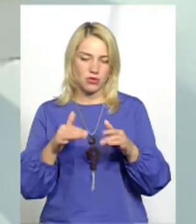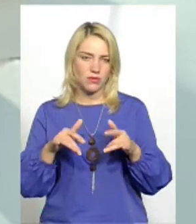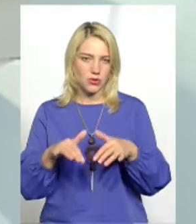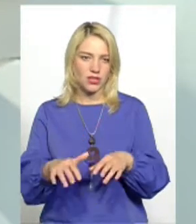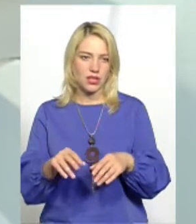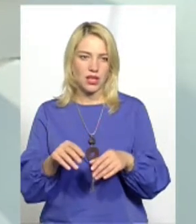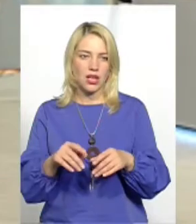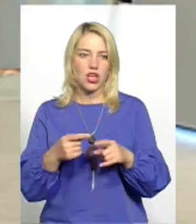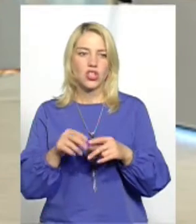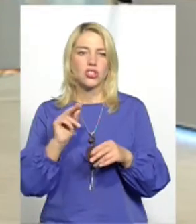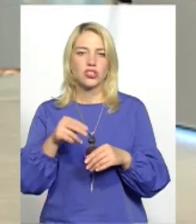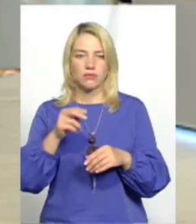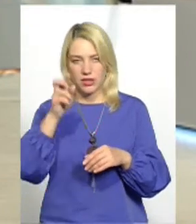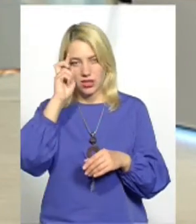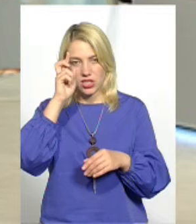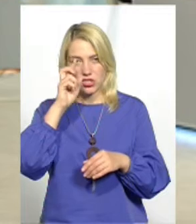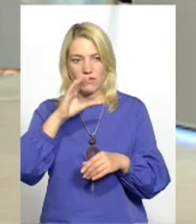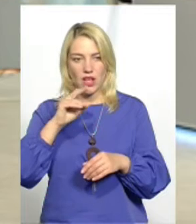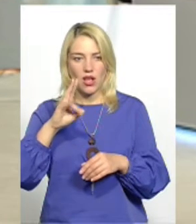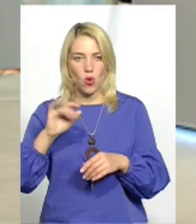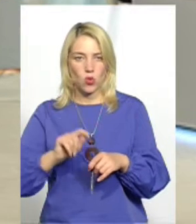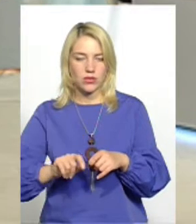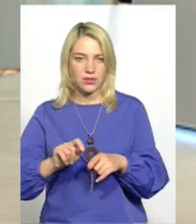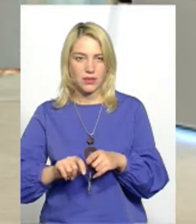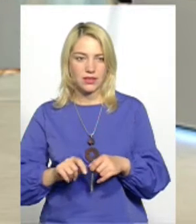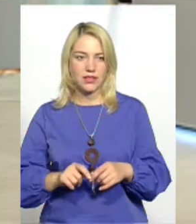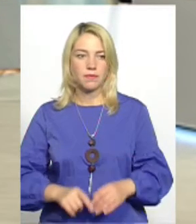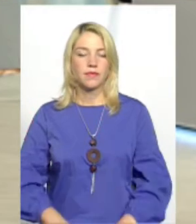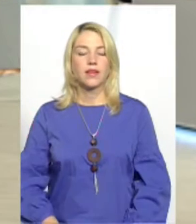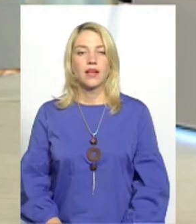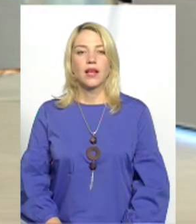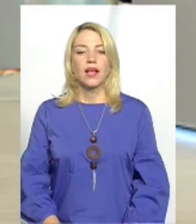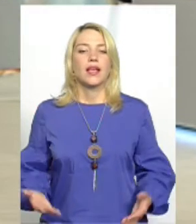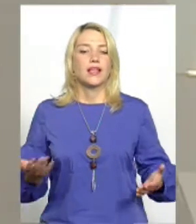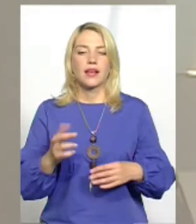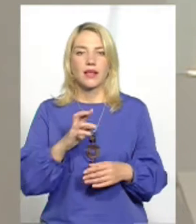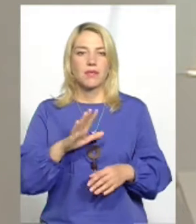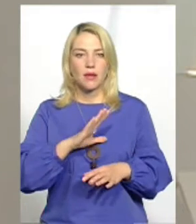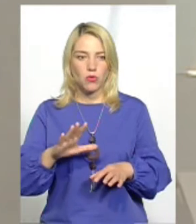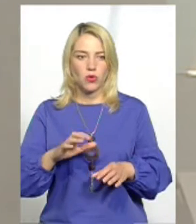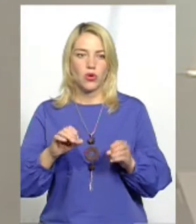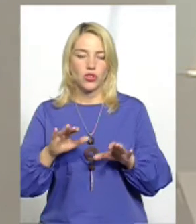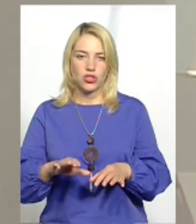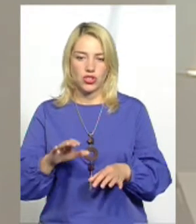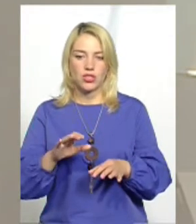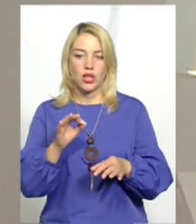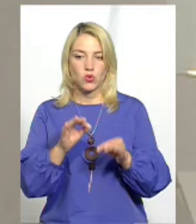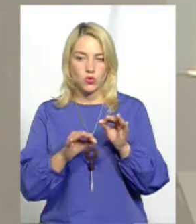процедура прийняття, чим державні екологічні інспекції. Я себе зрозуміла. Яким би не було рішення суду, на стан